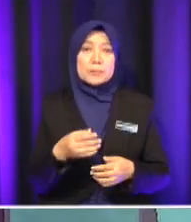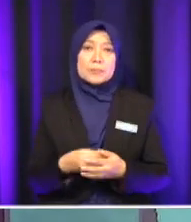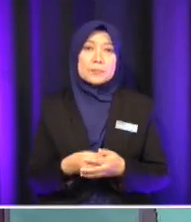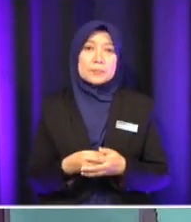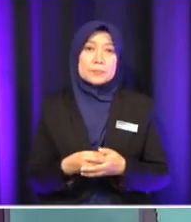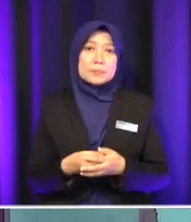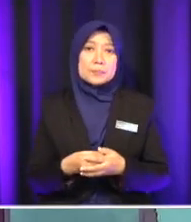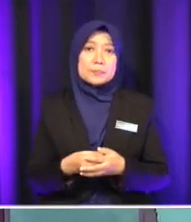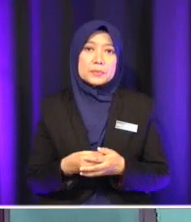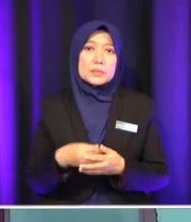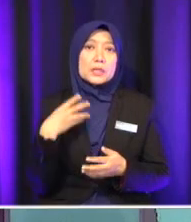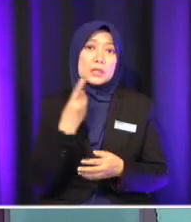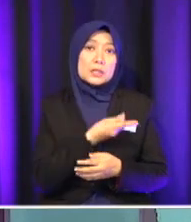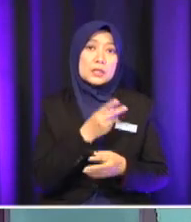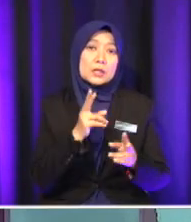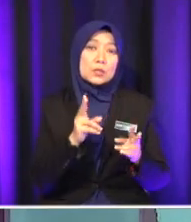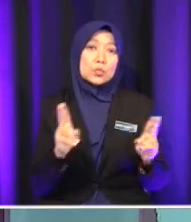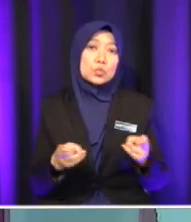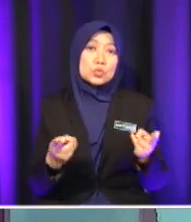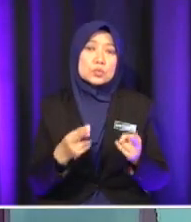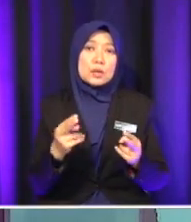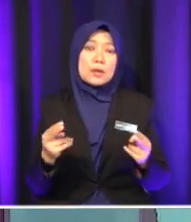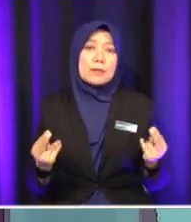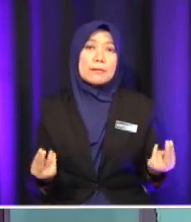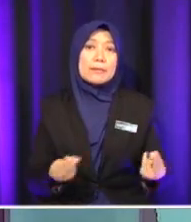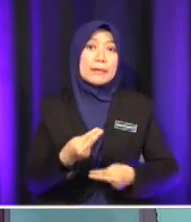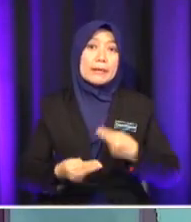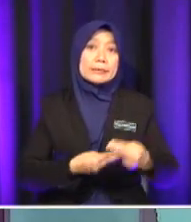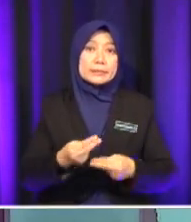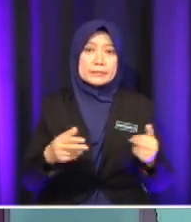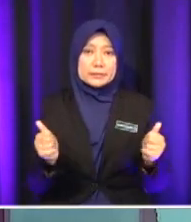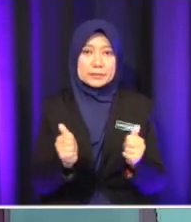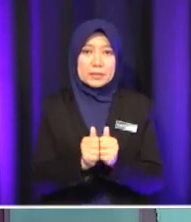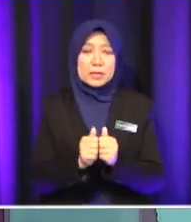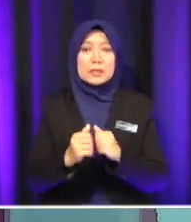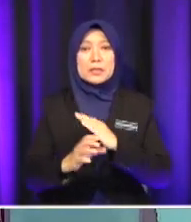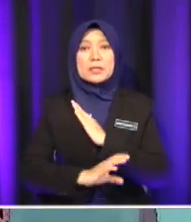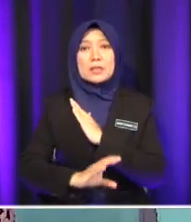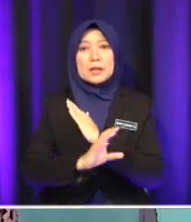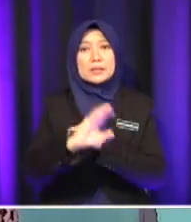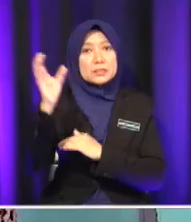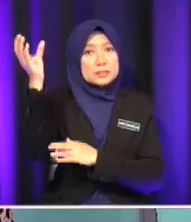kebanyakannya kita berurusnya geh dengan negara-negara seperti China